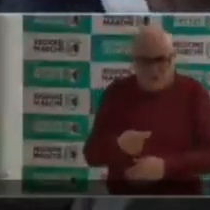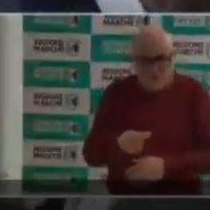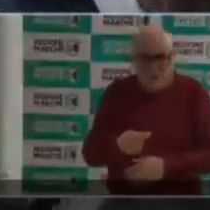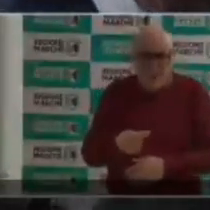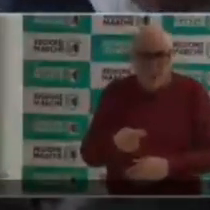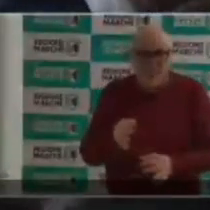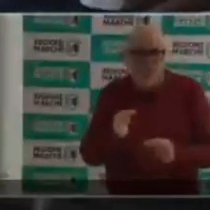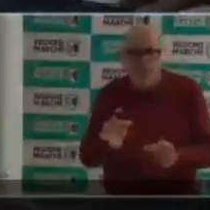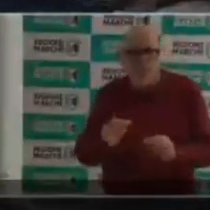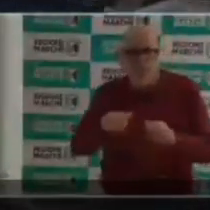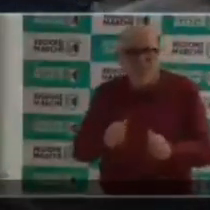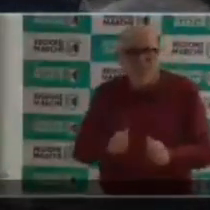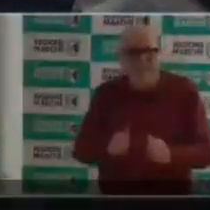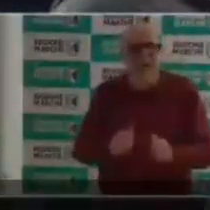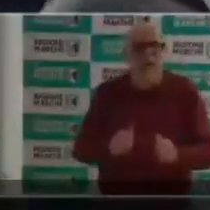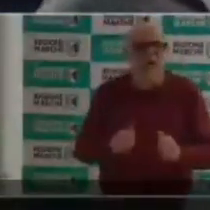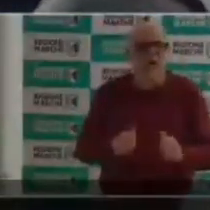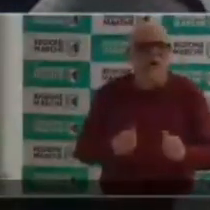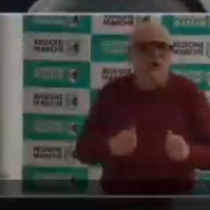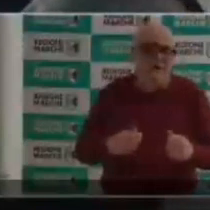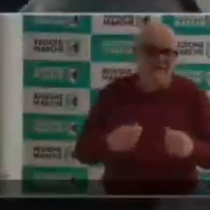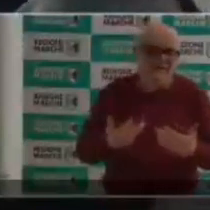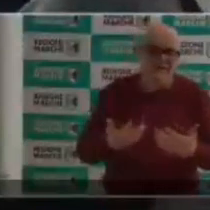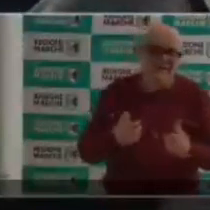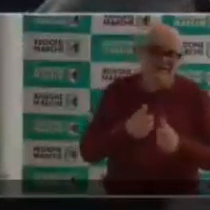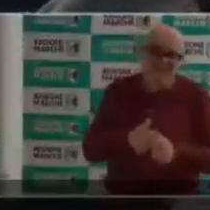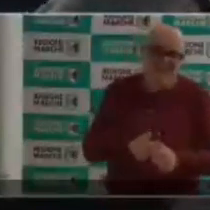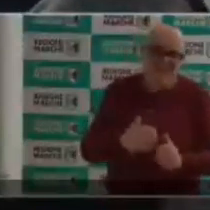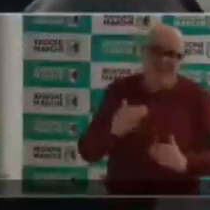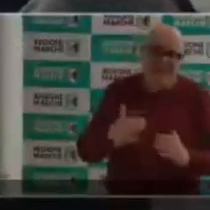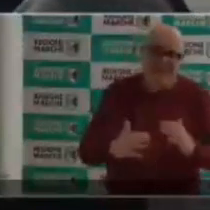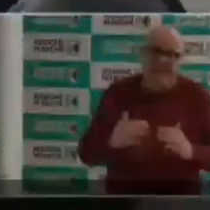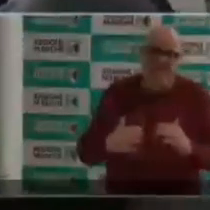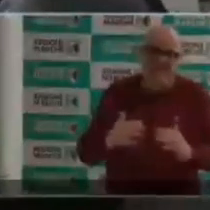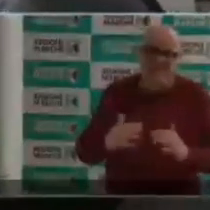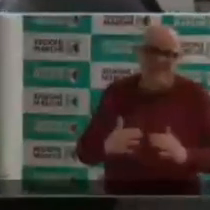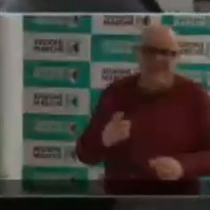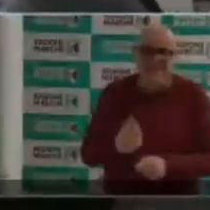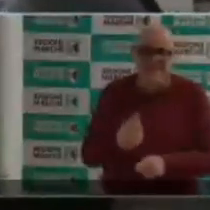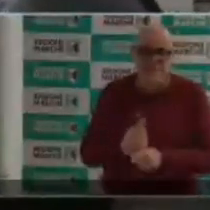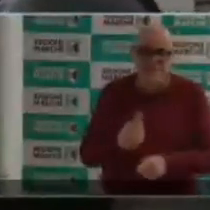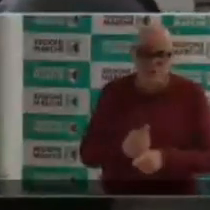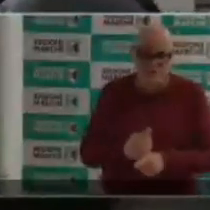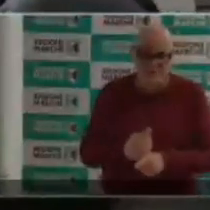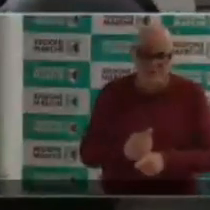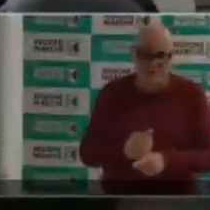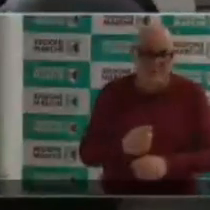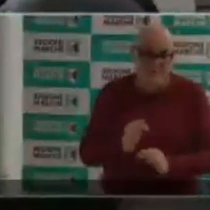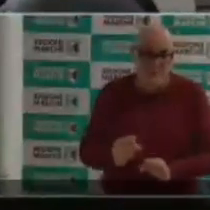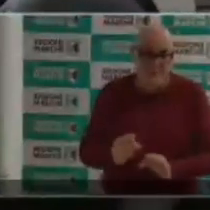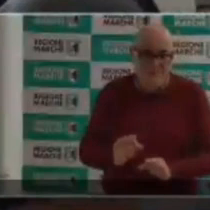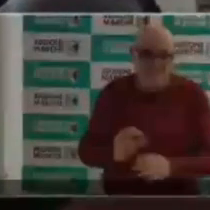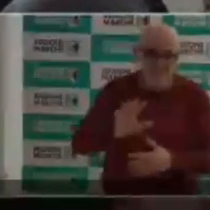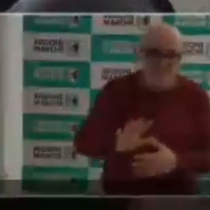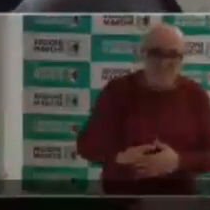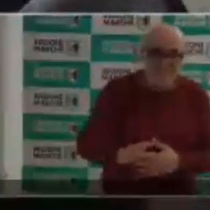essere un modello improntato alla flessibilità dei bisogni. Ecco perché ci avvaliamo proprio del terzo settore, perché ha una